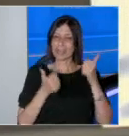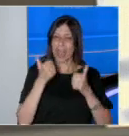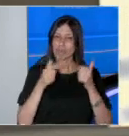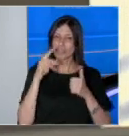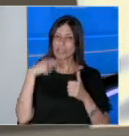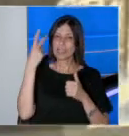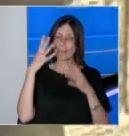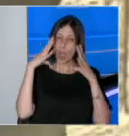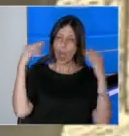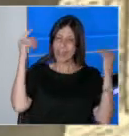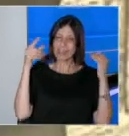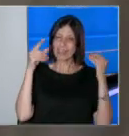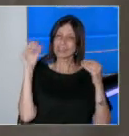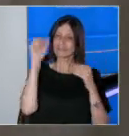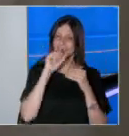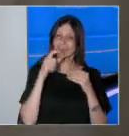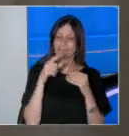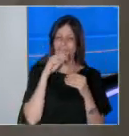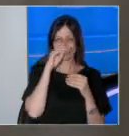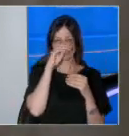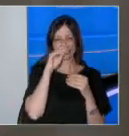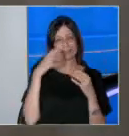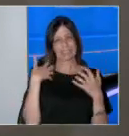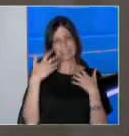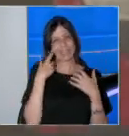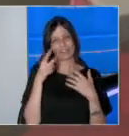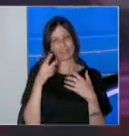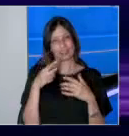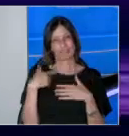ברוטרדם, בהולנד. קשה להישאר אדישים להצגה שהיא נותנת על הבמה, הנה.